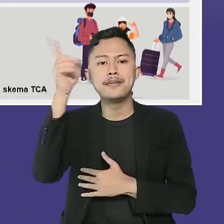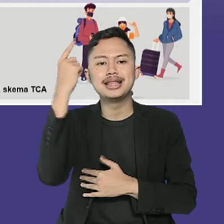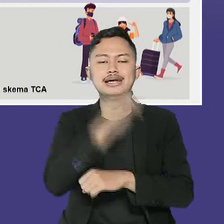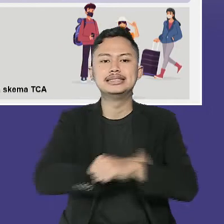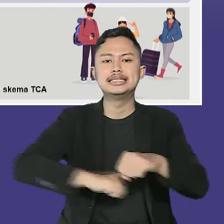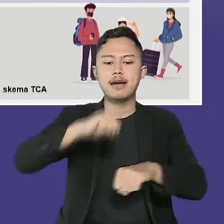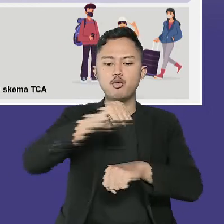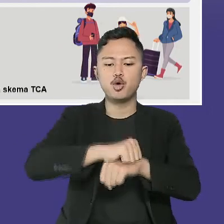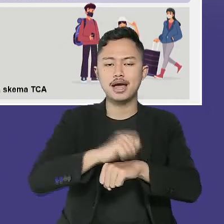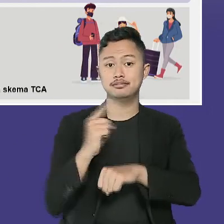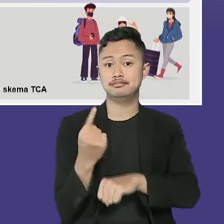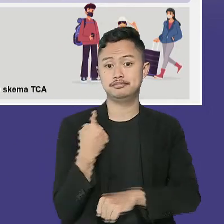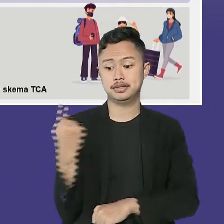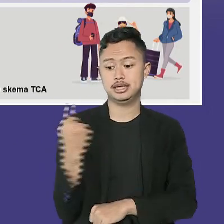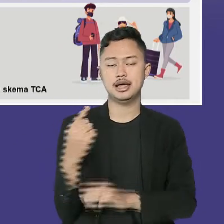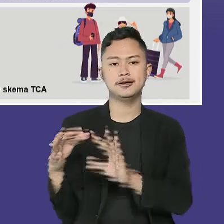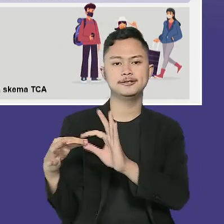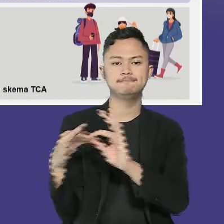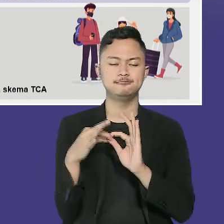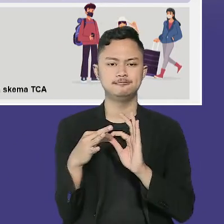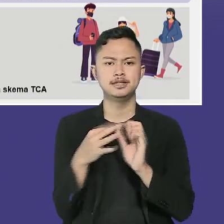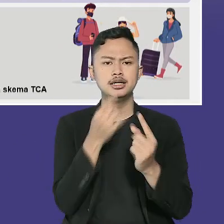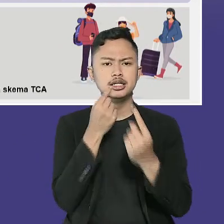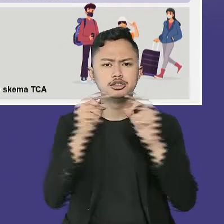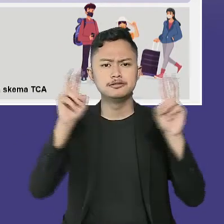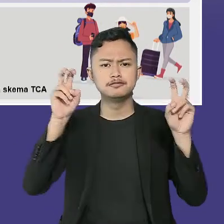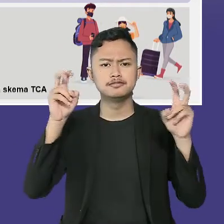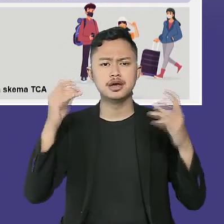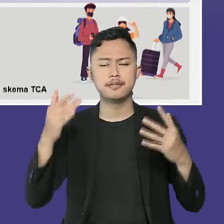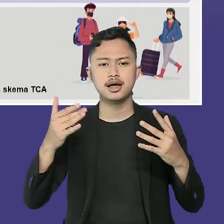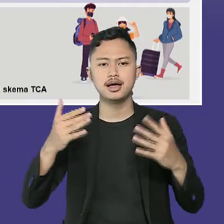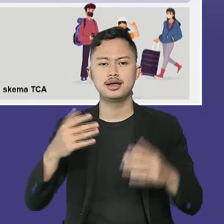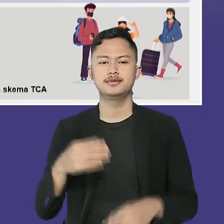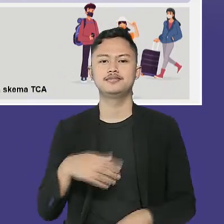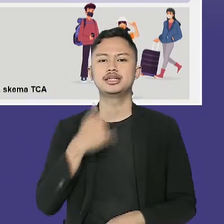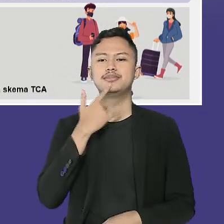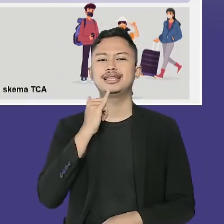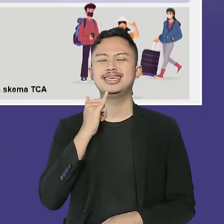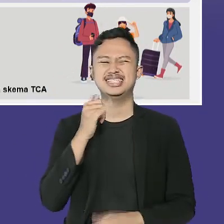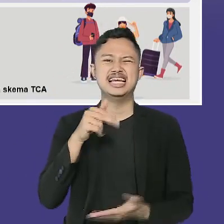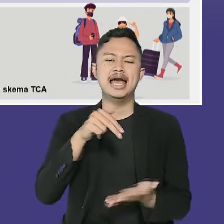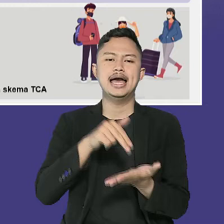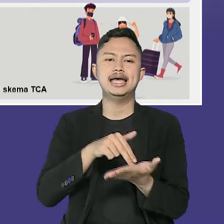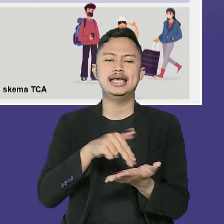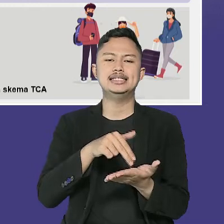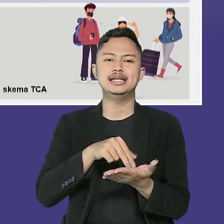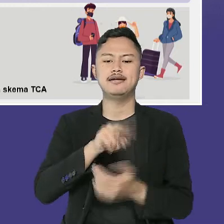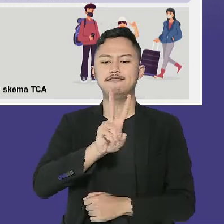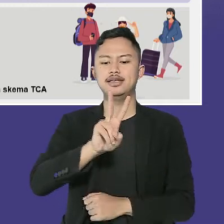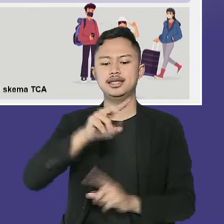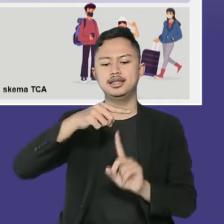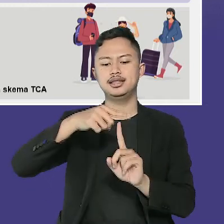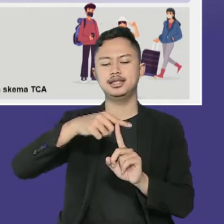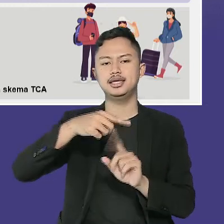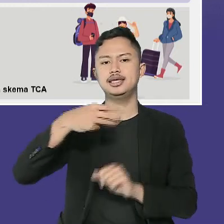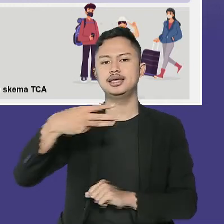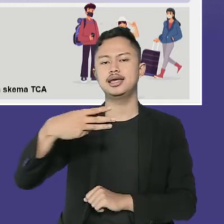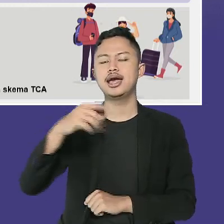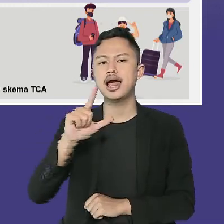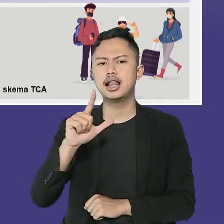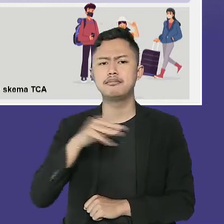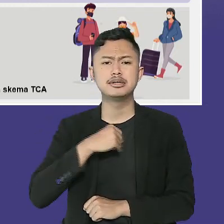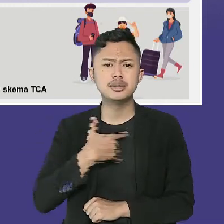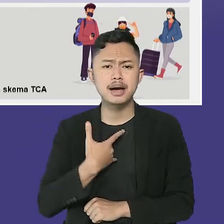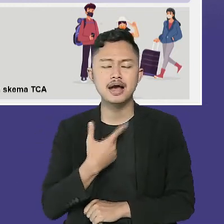Singapura sedang melakukan pembahasan mengenai Vaccinated Travel Lane atau VTL dan tidak